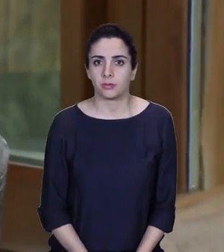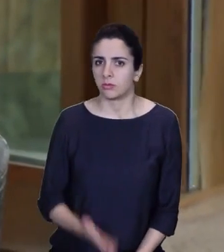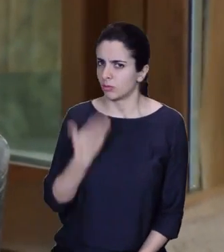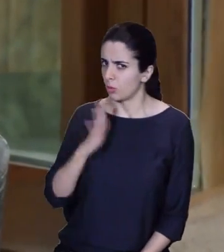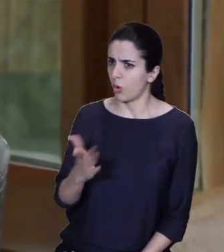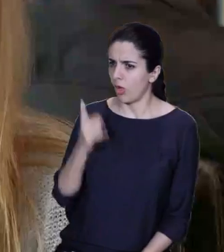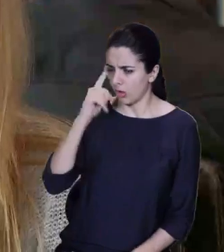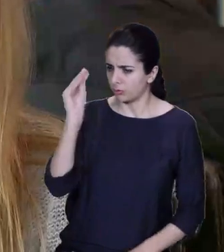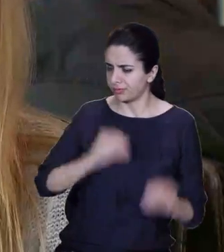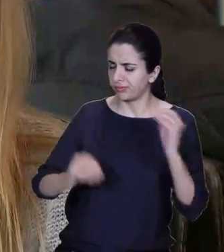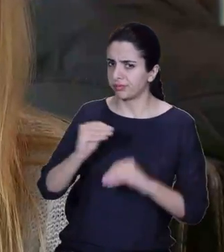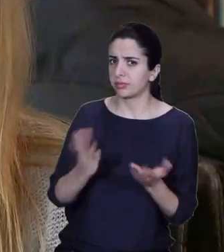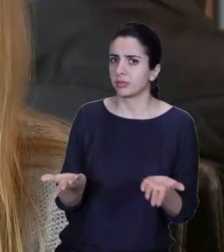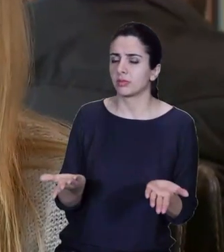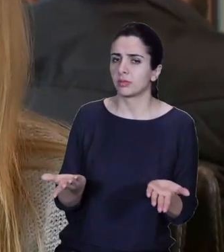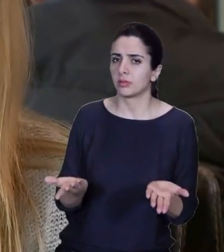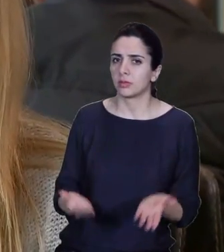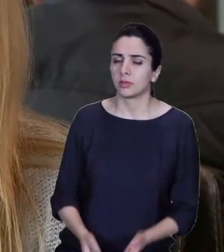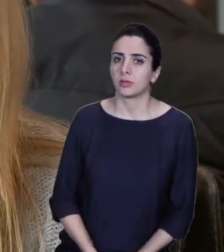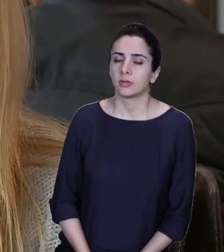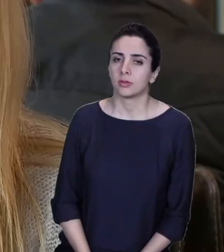Yok artık, daha neler Funda.